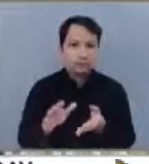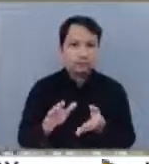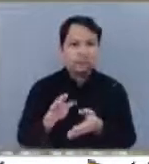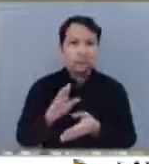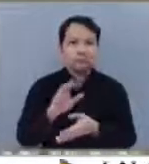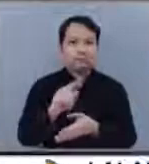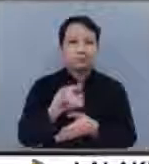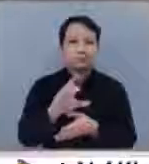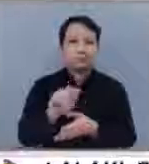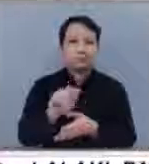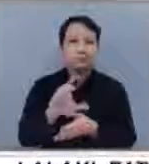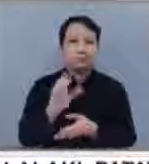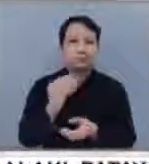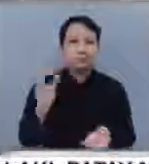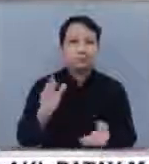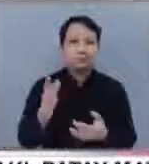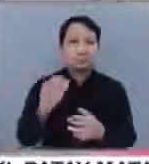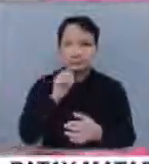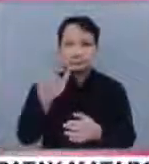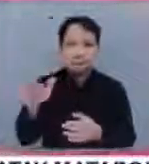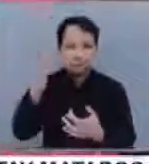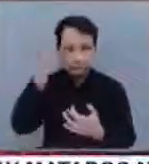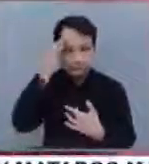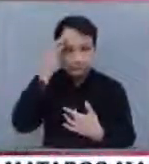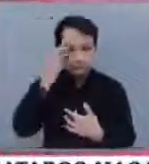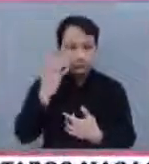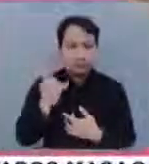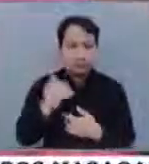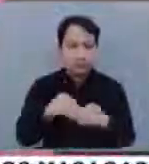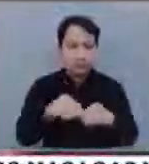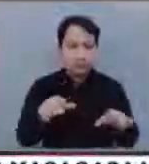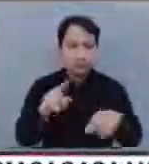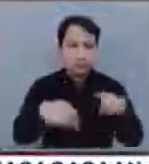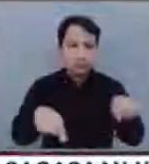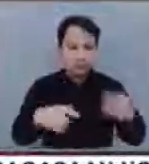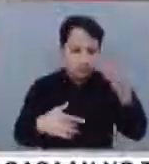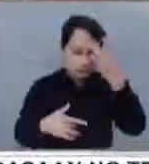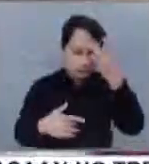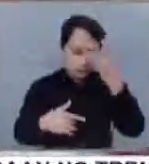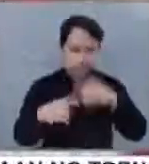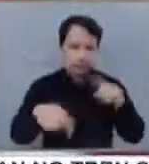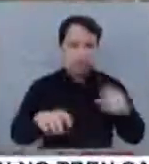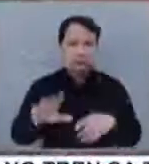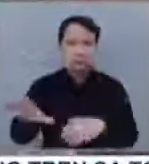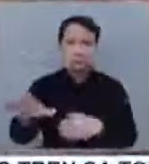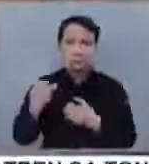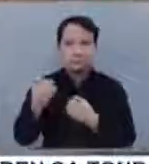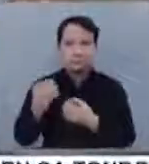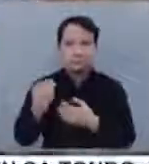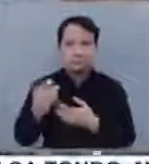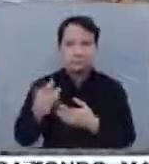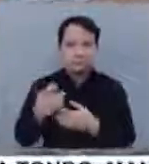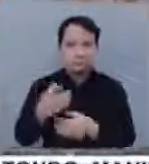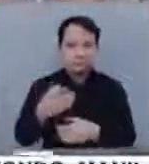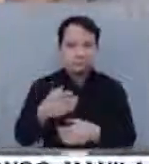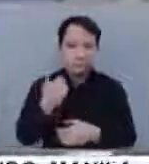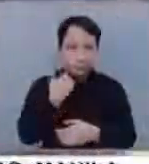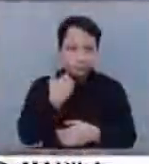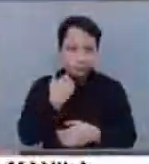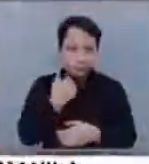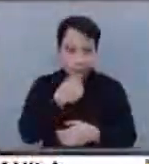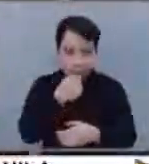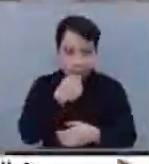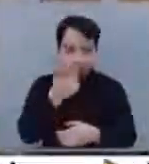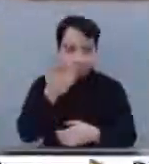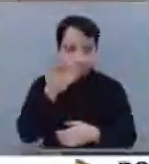po tayo magkasakit. At dahil uso ang iba't ibang virus, bukod pa nga sa pagdami ng mga may ubot sipon, inabisuhan niya ang publiko na